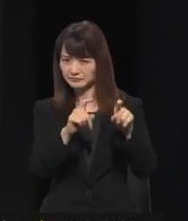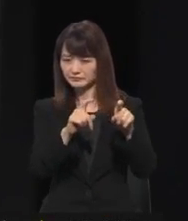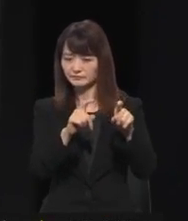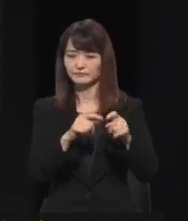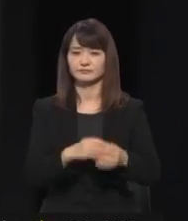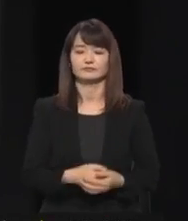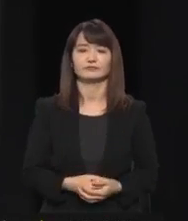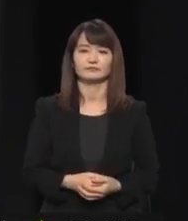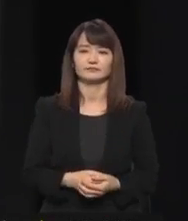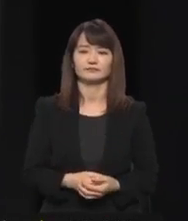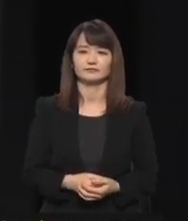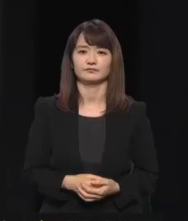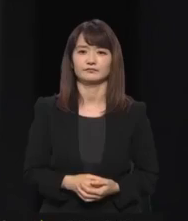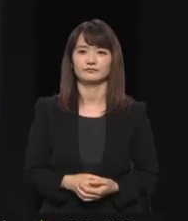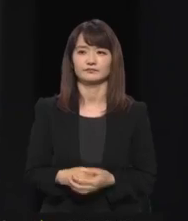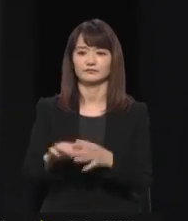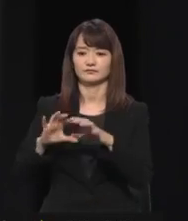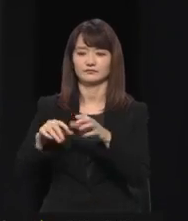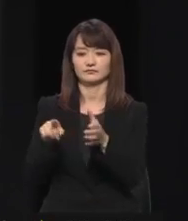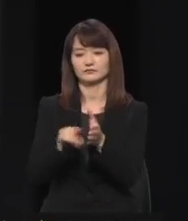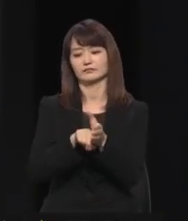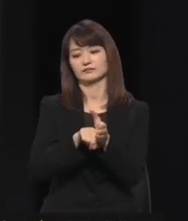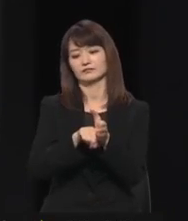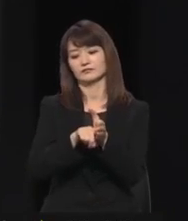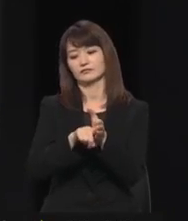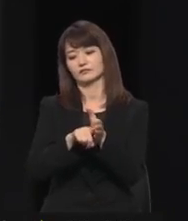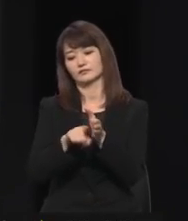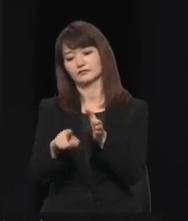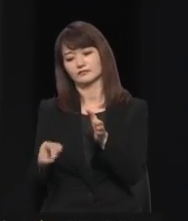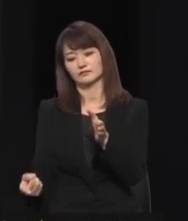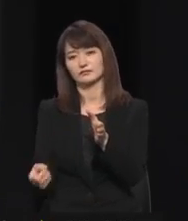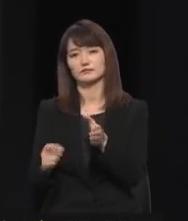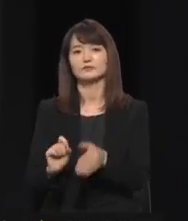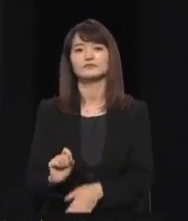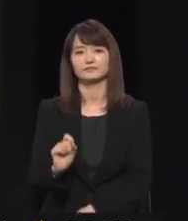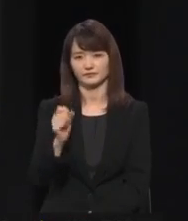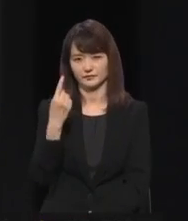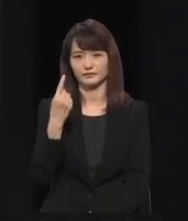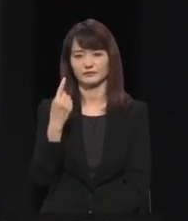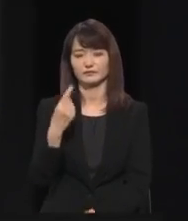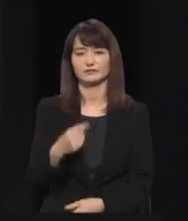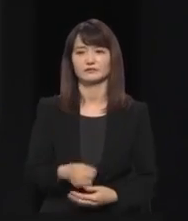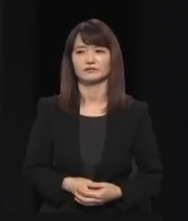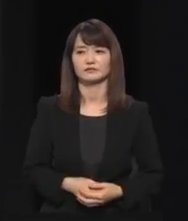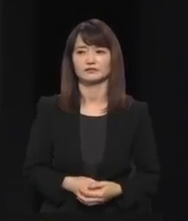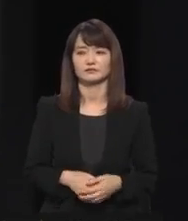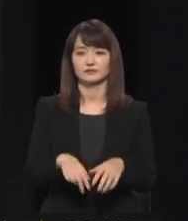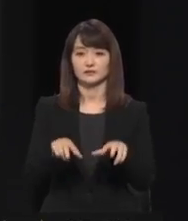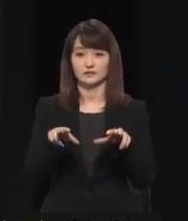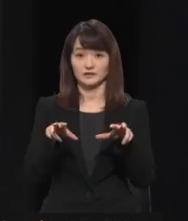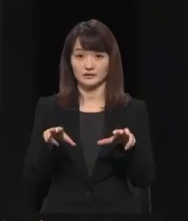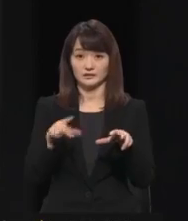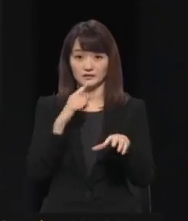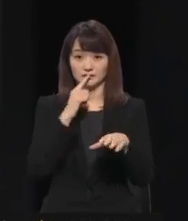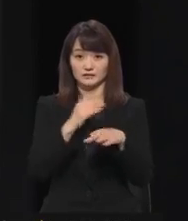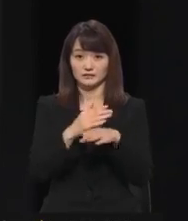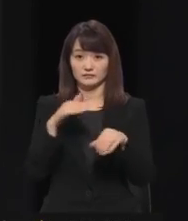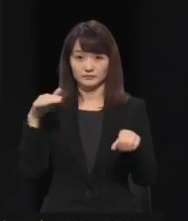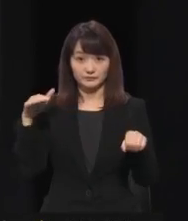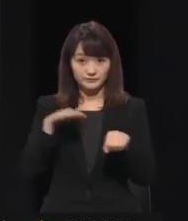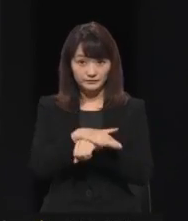그렇다 보면 우리 국가에 대한 신뢰가 땅에 떨어지는 이런 계기가 될 수도 있어요 이제 간신히 우리가 민주주의가